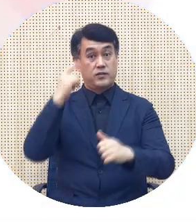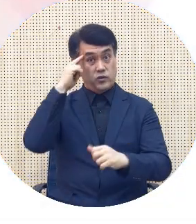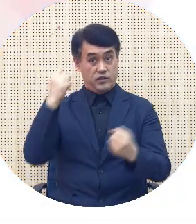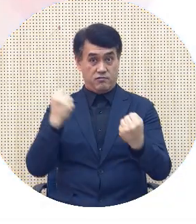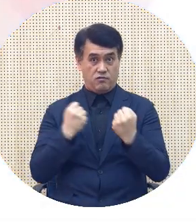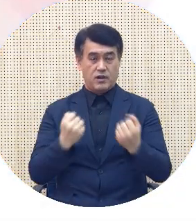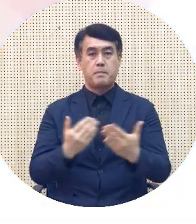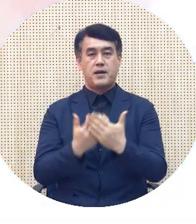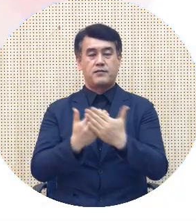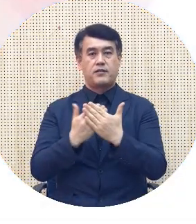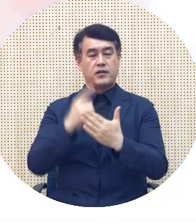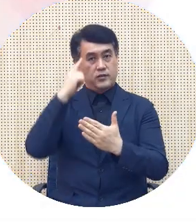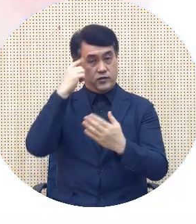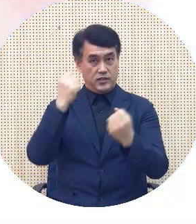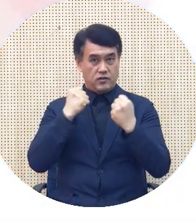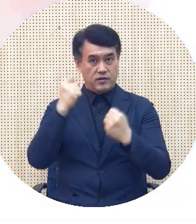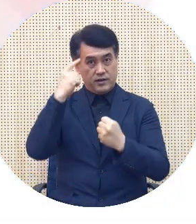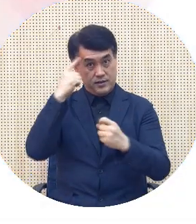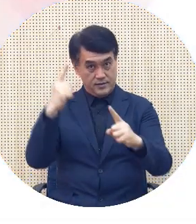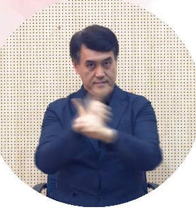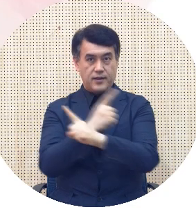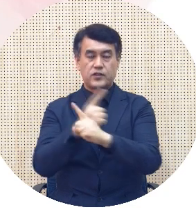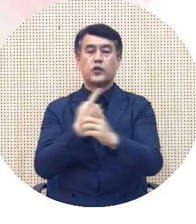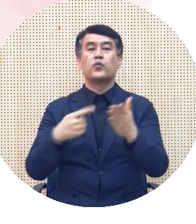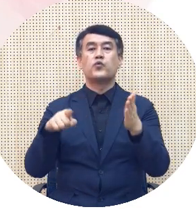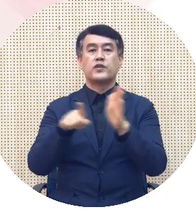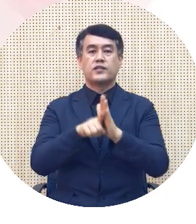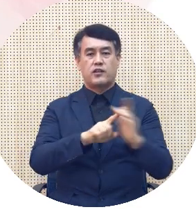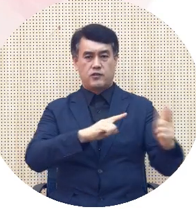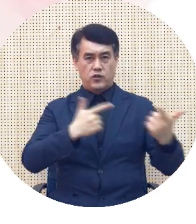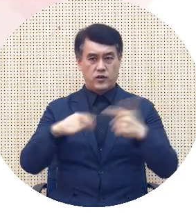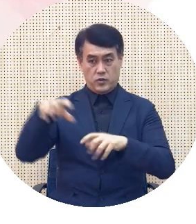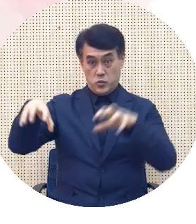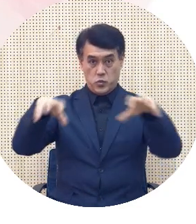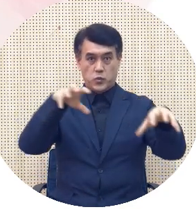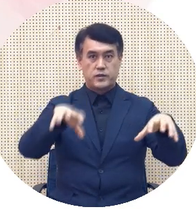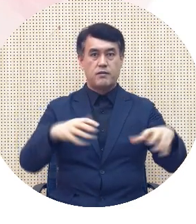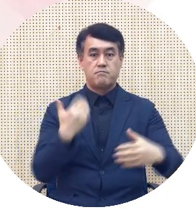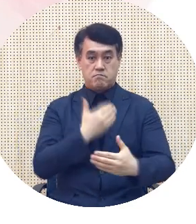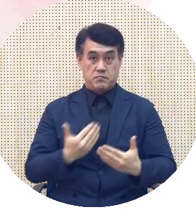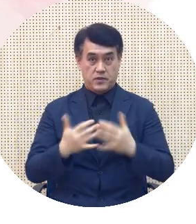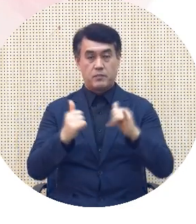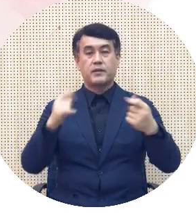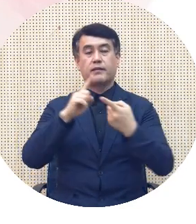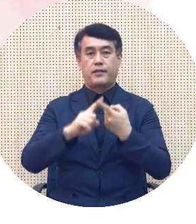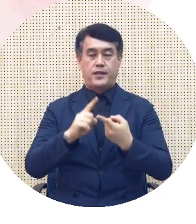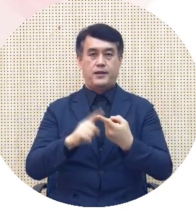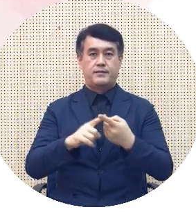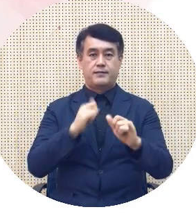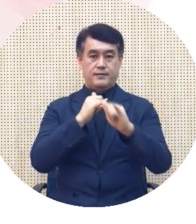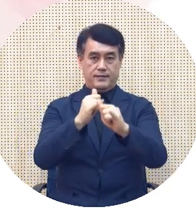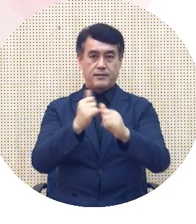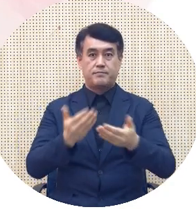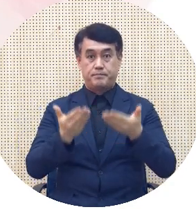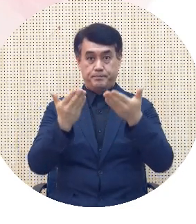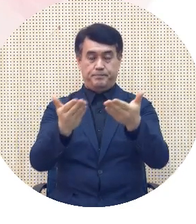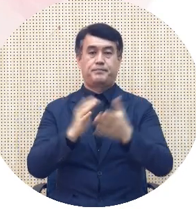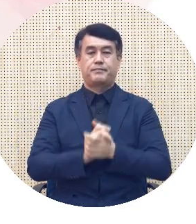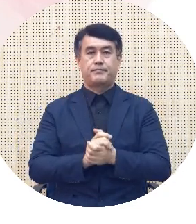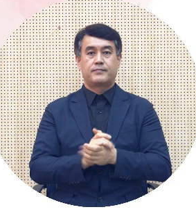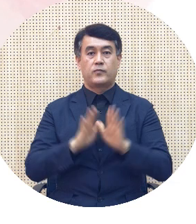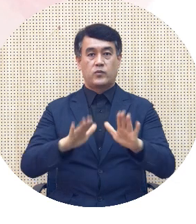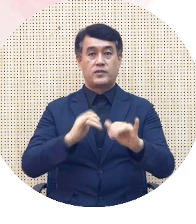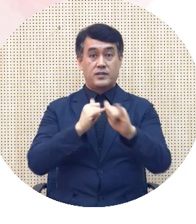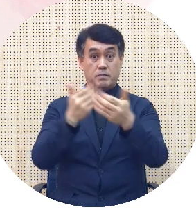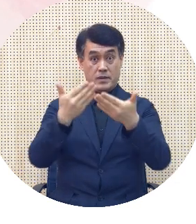정신건강 증진과 정신건강 인식 개선을 위해서 다양한 영역에서 헌신하신 분들에 대한 포상 수여입니다. 오늘